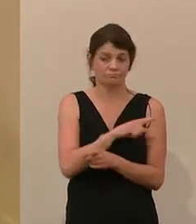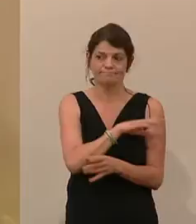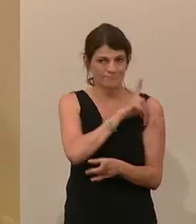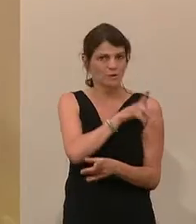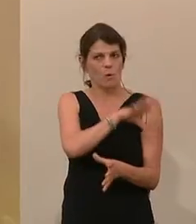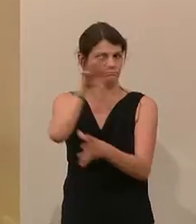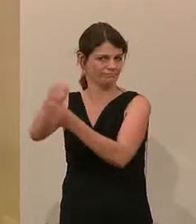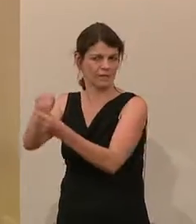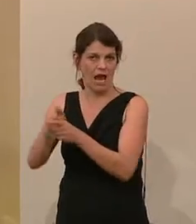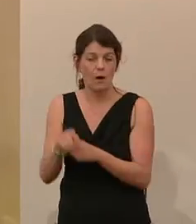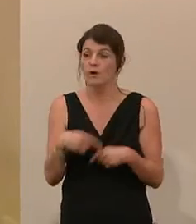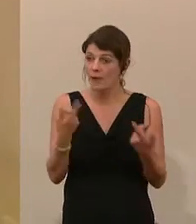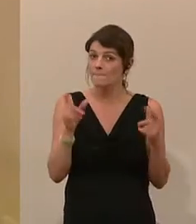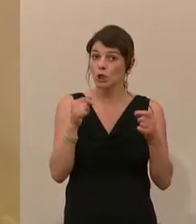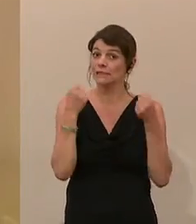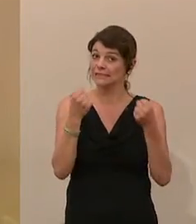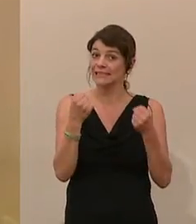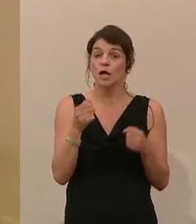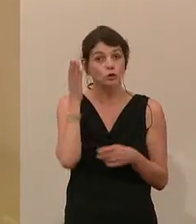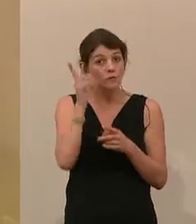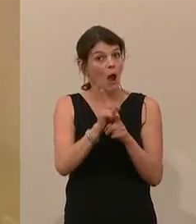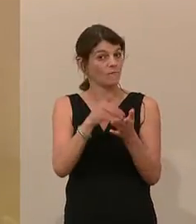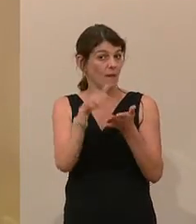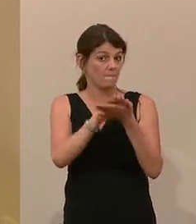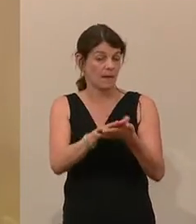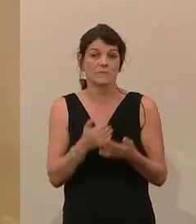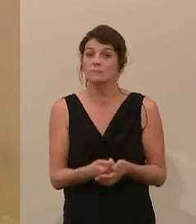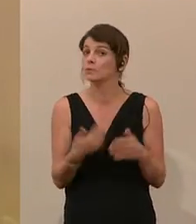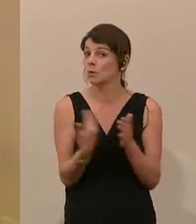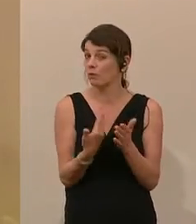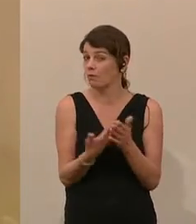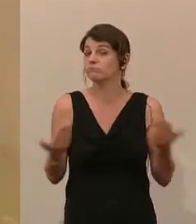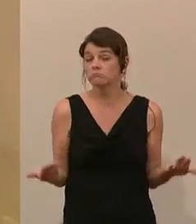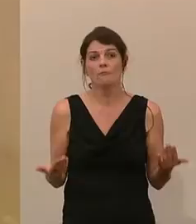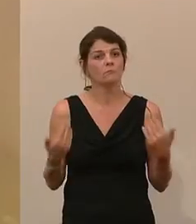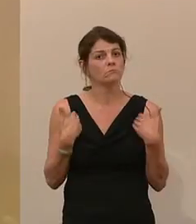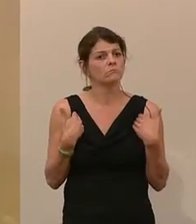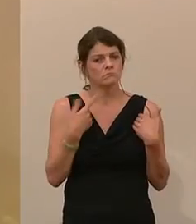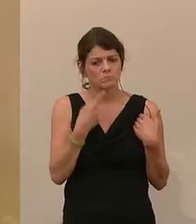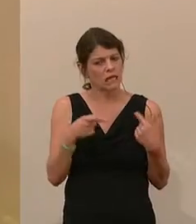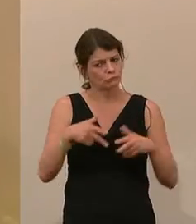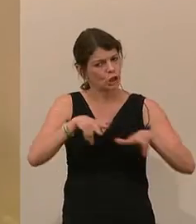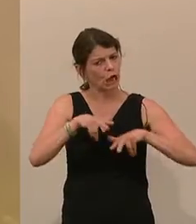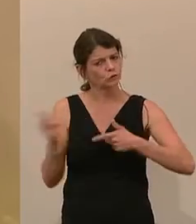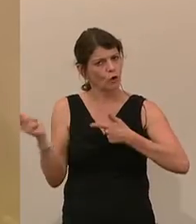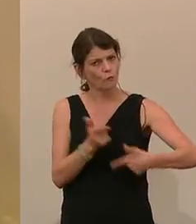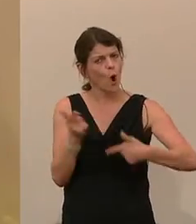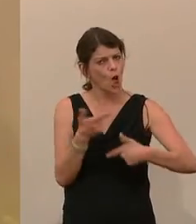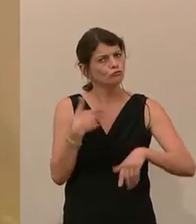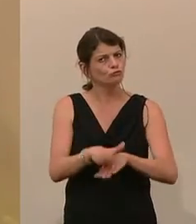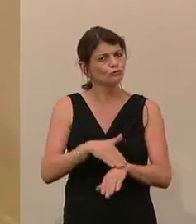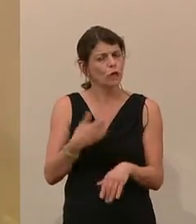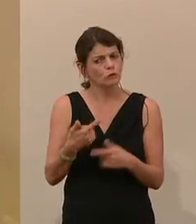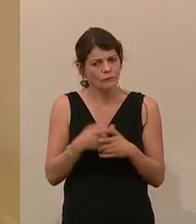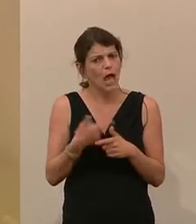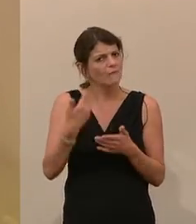und damit auch die Sicherheit weiterhin gegeben ist. In diesem Sinne ist diese Regierungsvorlage, glaube ich, ein